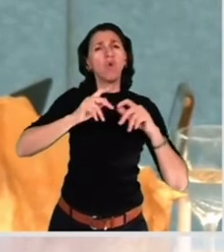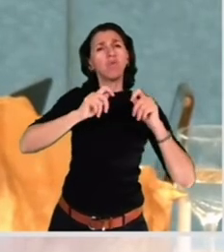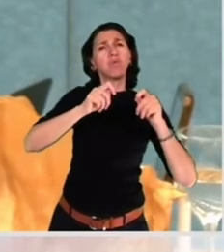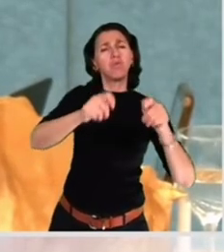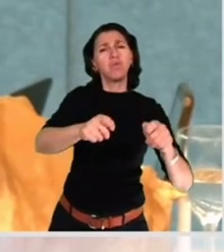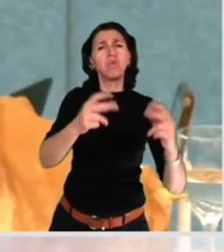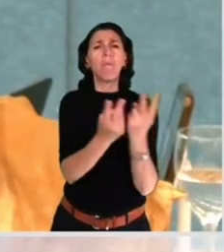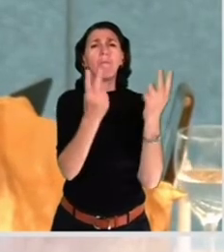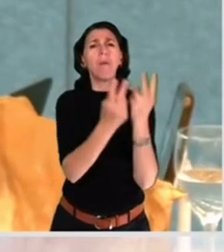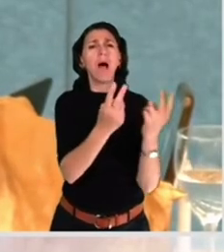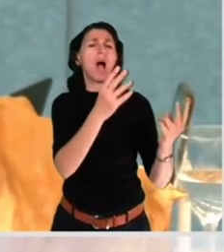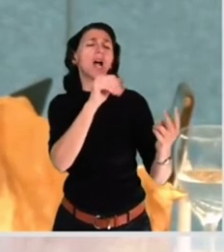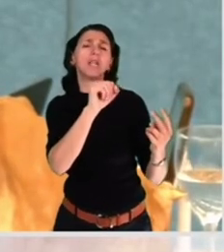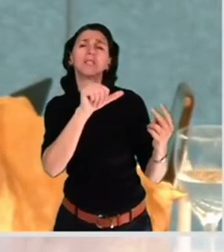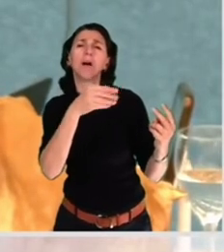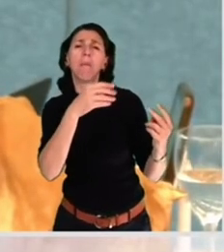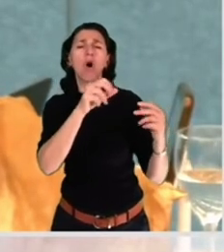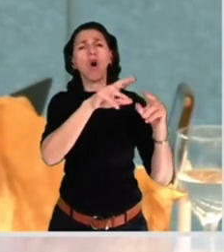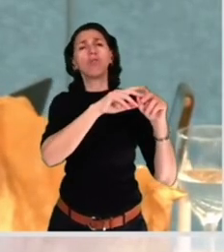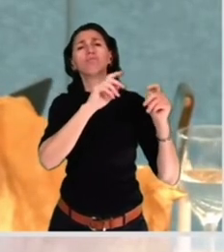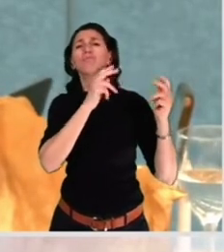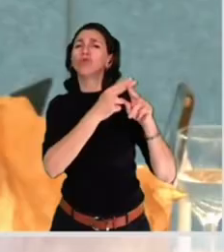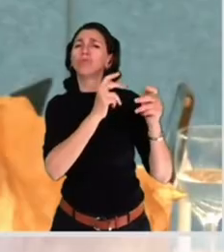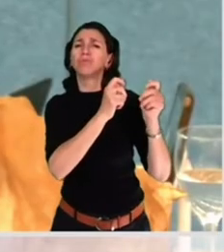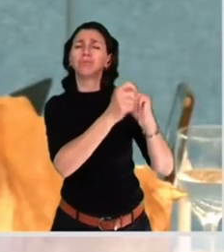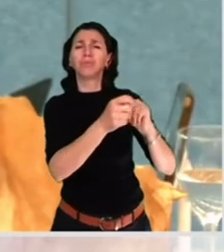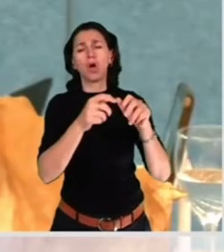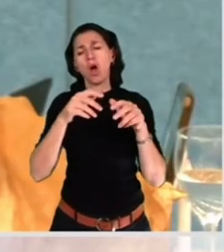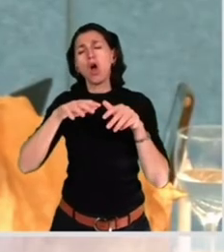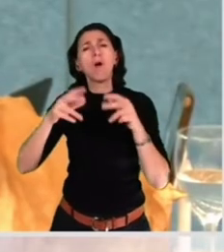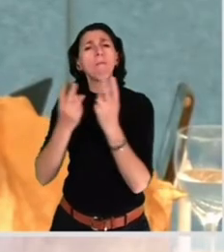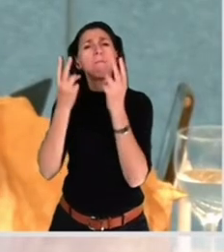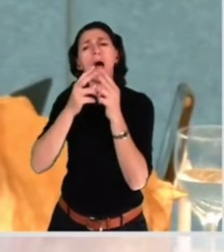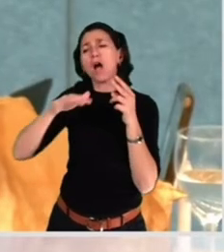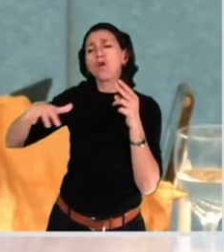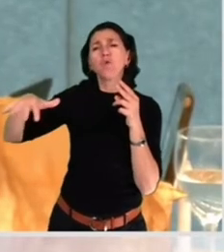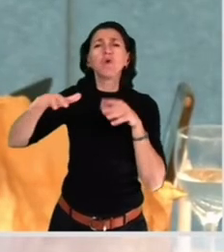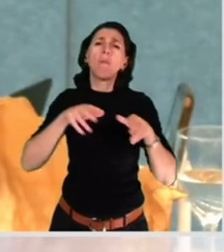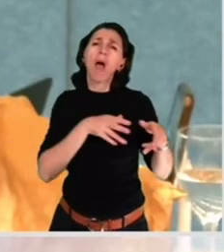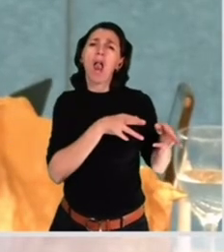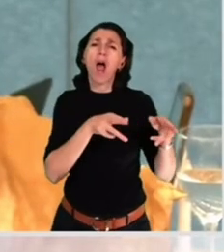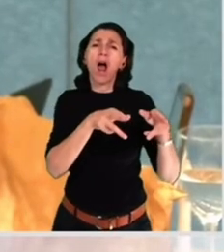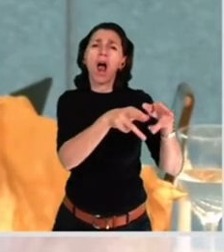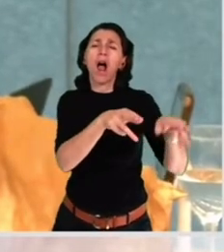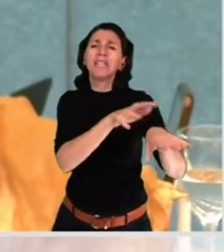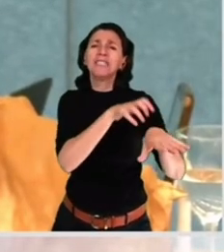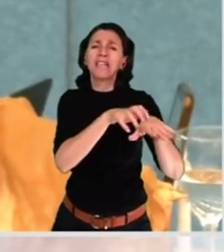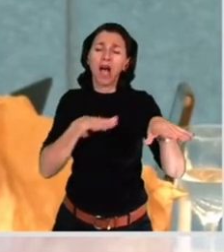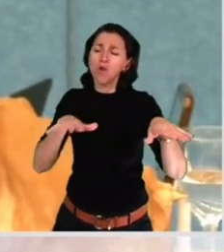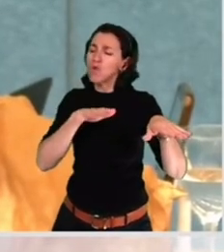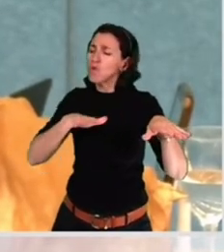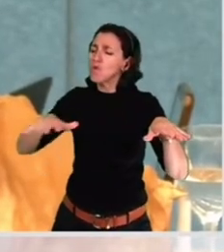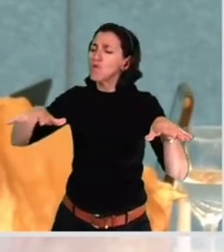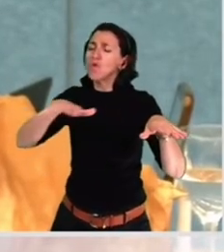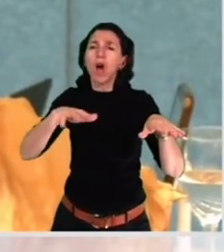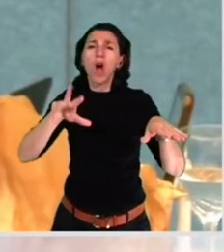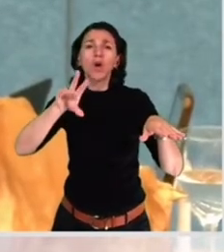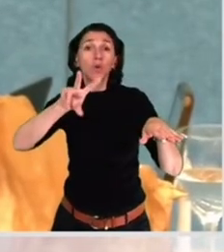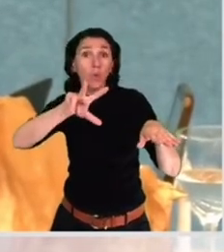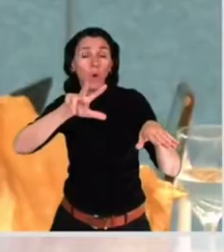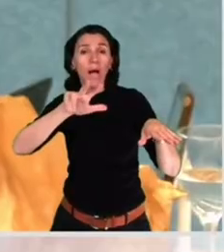Casamores, l'aménagement d'un parc linéaire de 3 hectares environ le long des berges de l'Isère, je l'avoue, ça m'a un peu fait